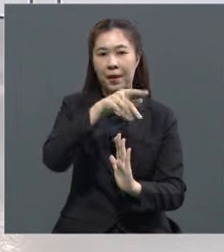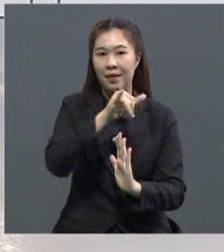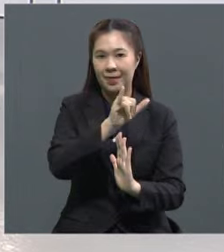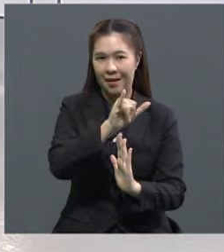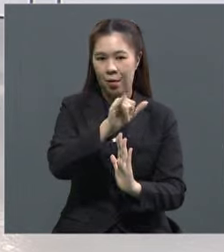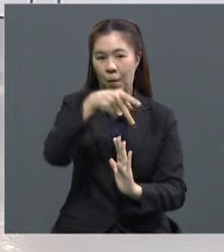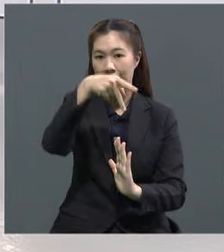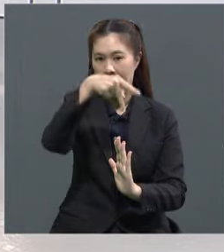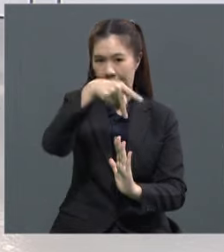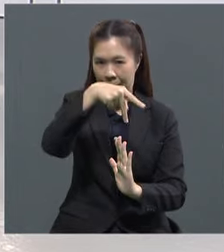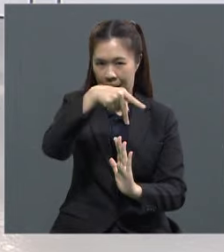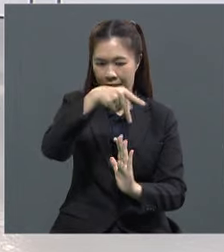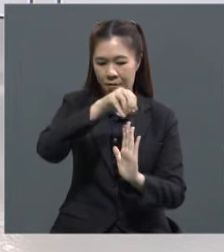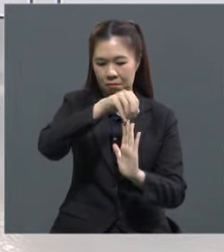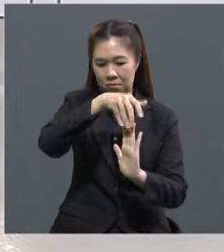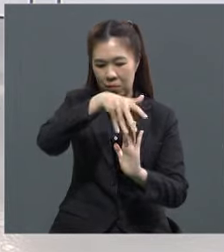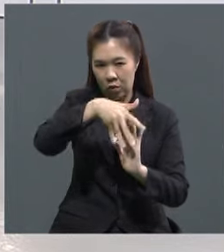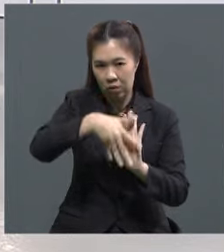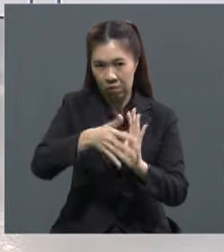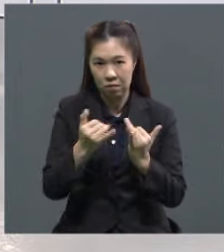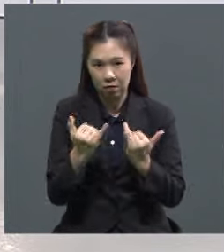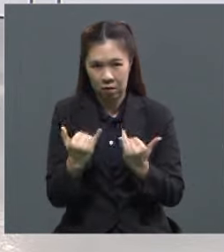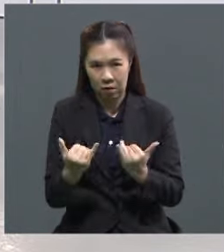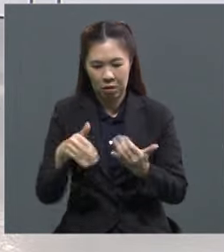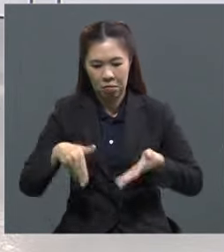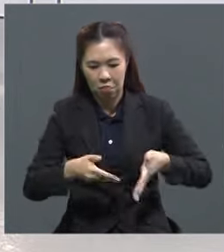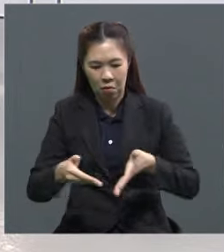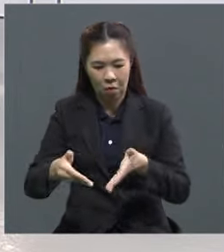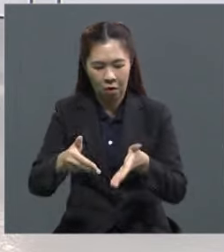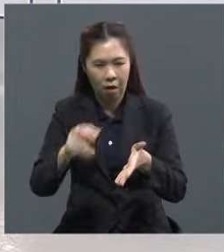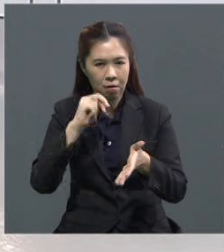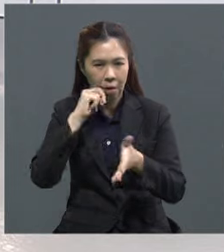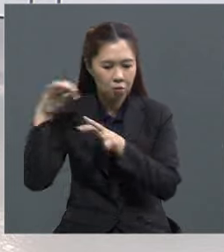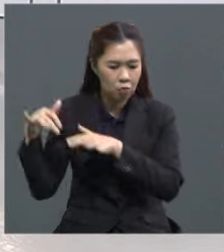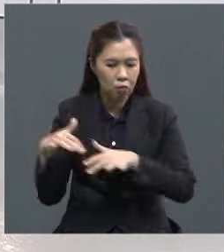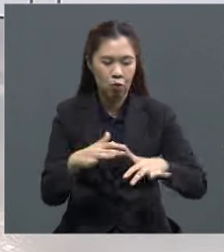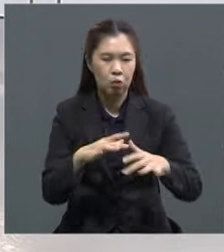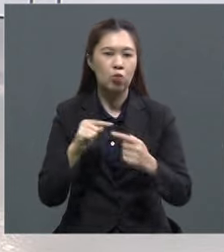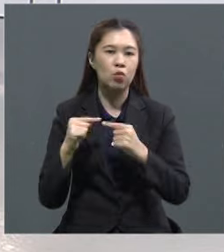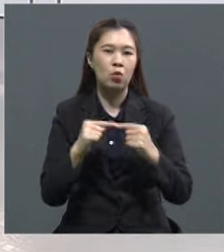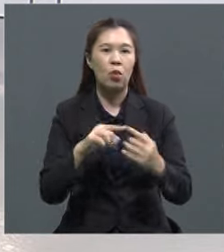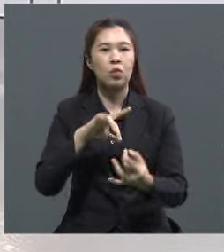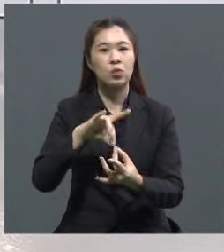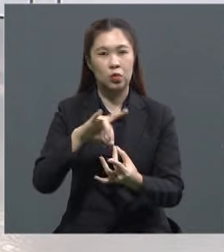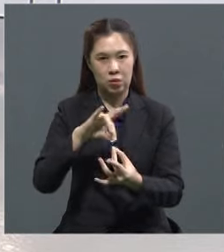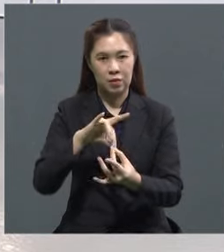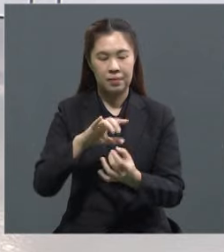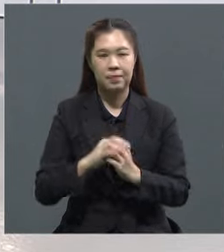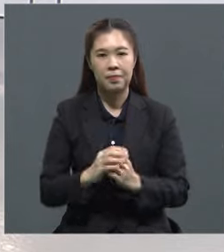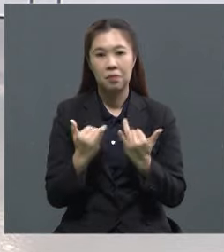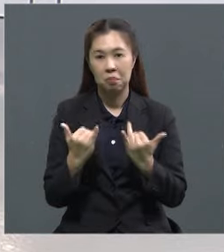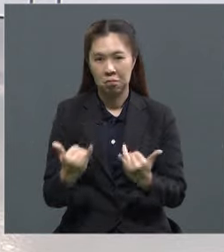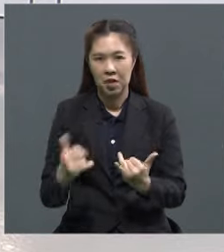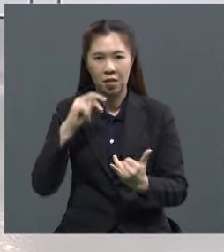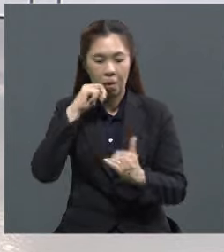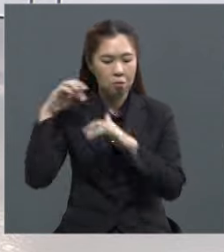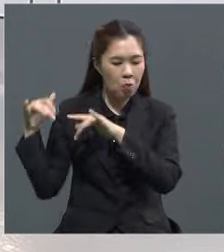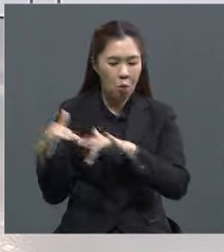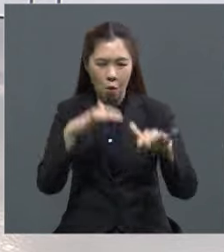แพร่แล้วก็จะมาณขณะนี้คือในพื้นที่ของจจังหวัดสุโขทัยต้องบอกก่อนนะครับว่าความแรงของ